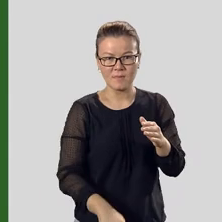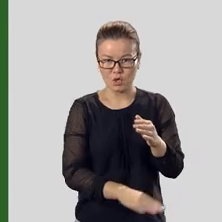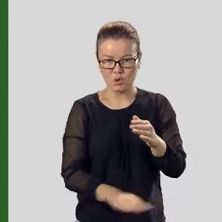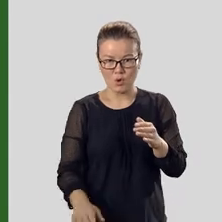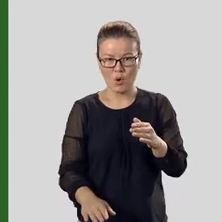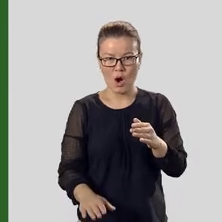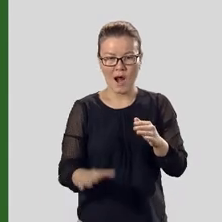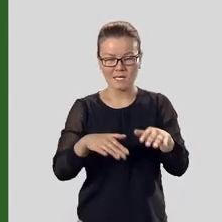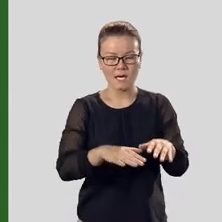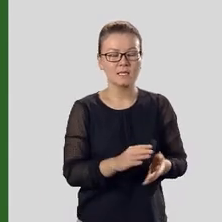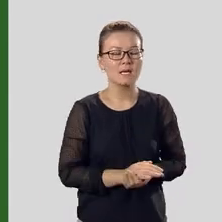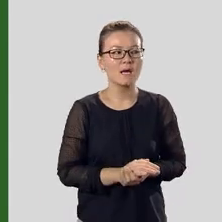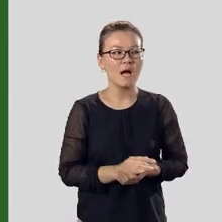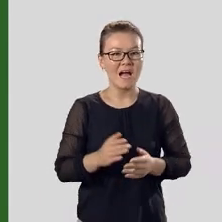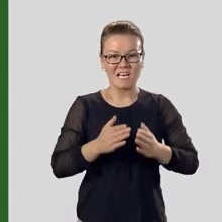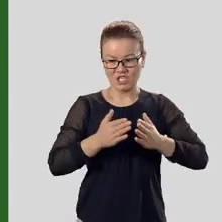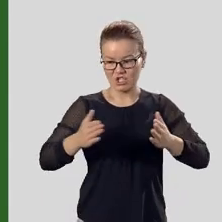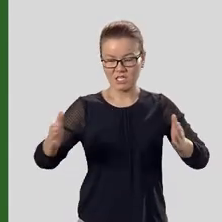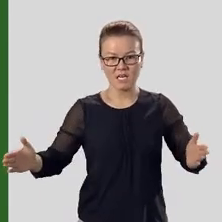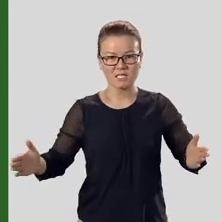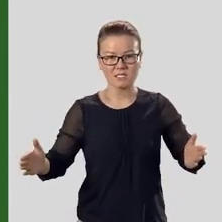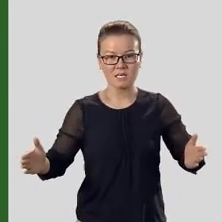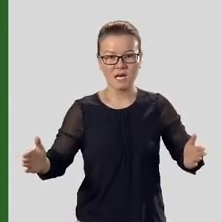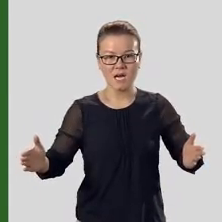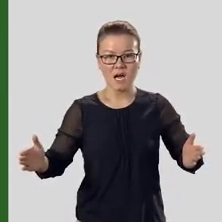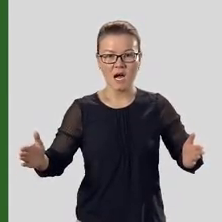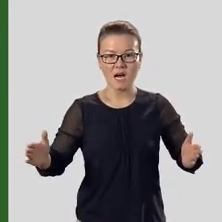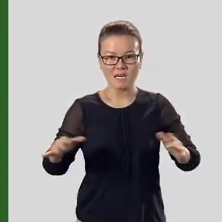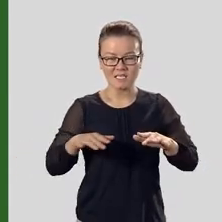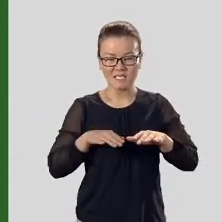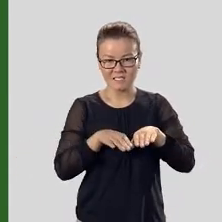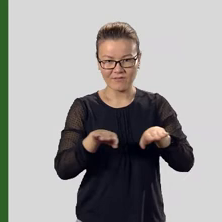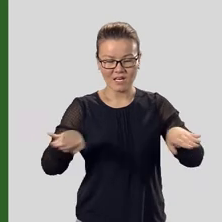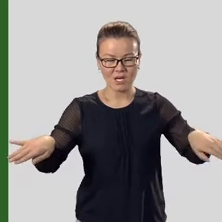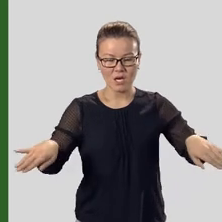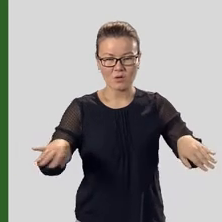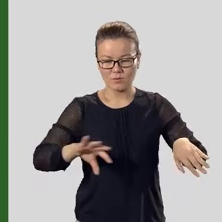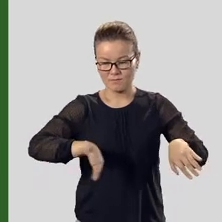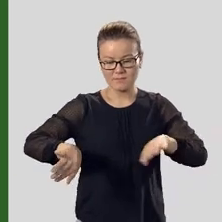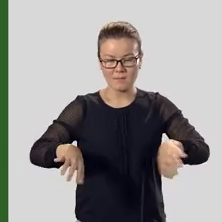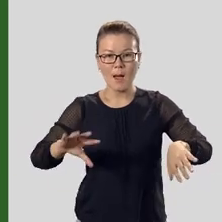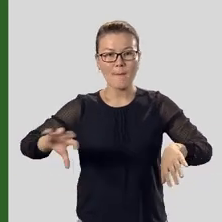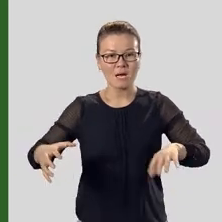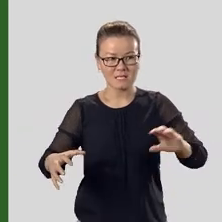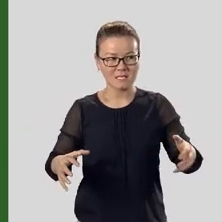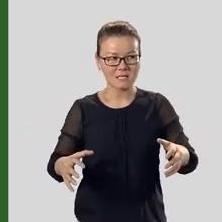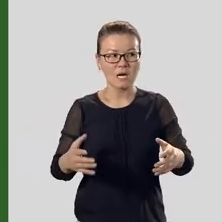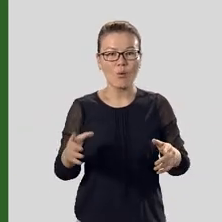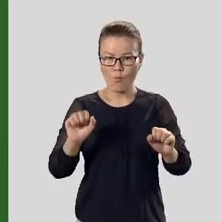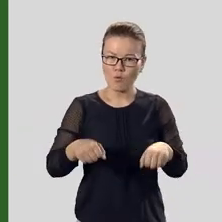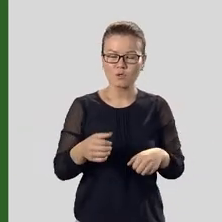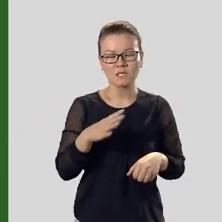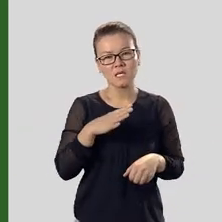Океаны, расширяясь в зоне срединных хребтов, раздвигают материки. Могут ли такие